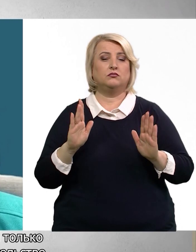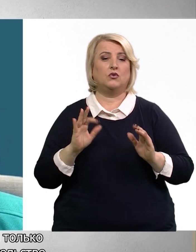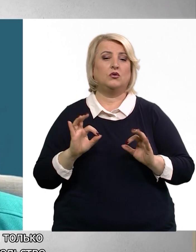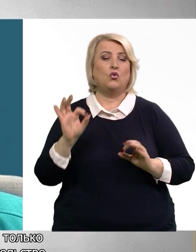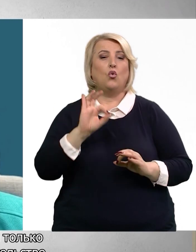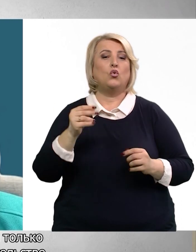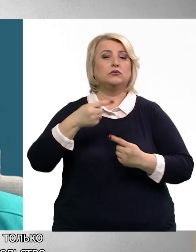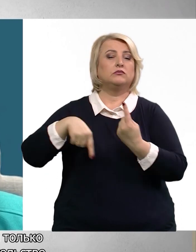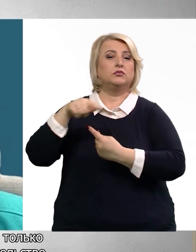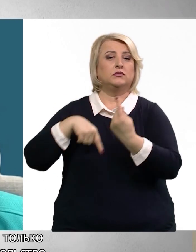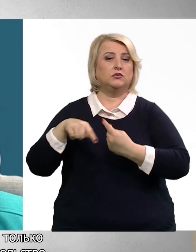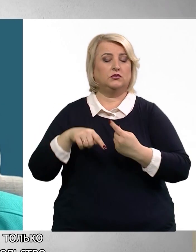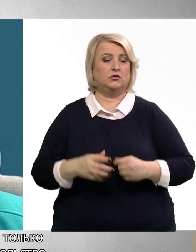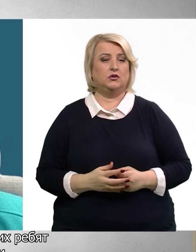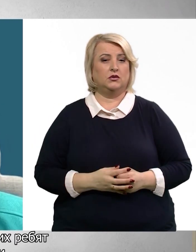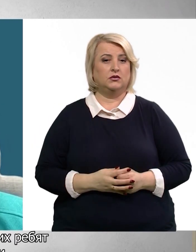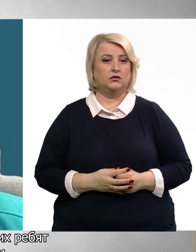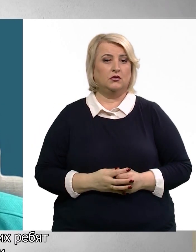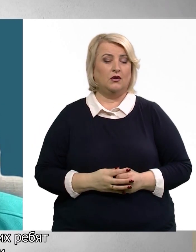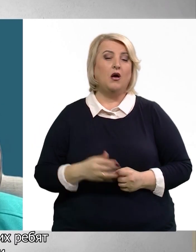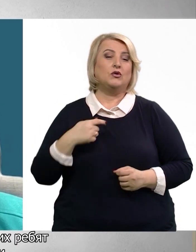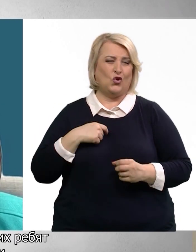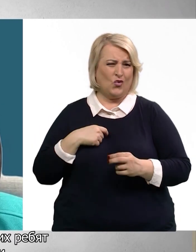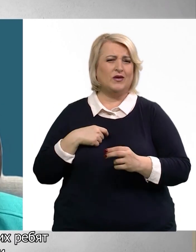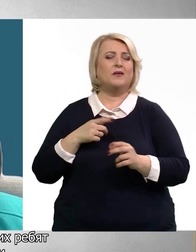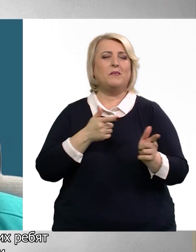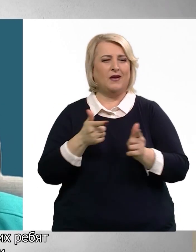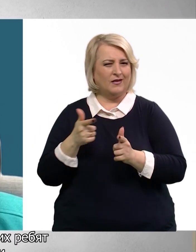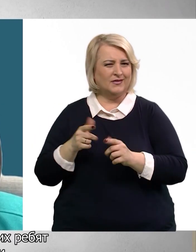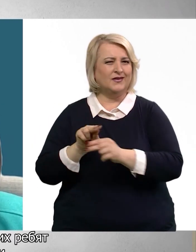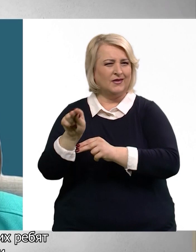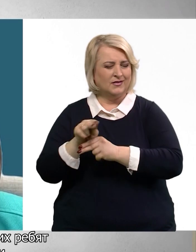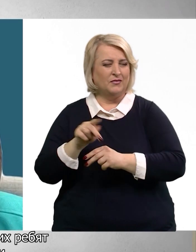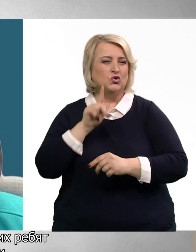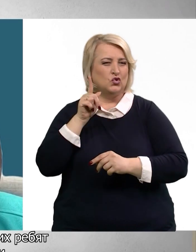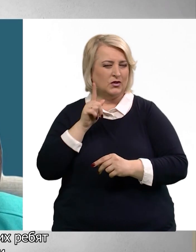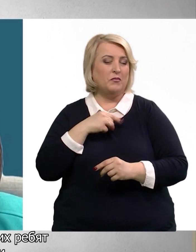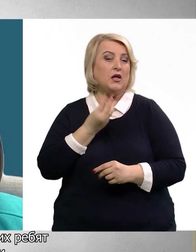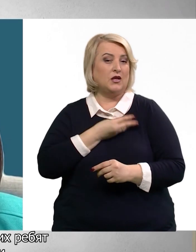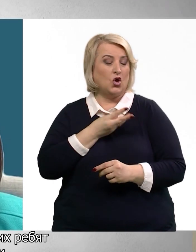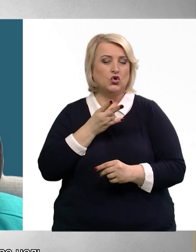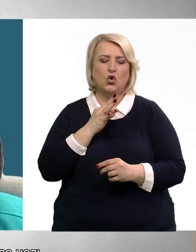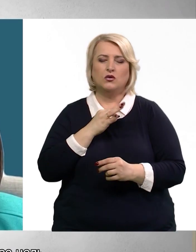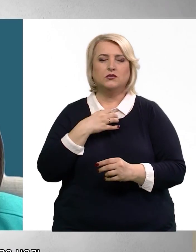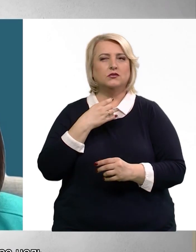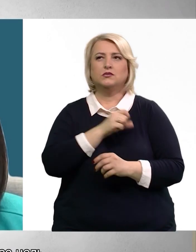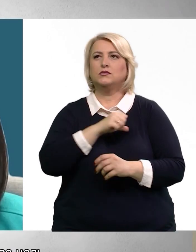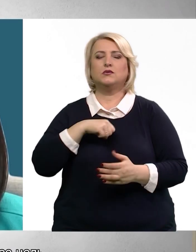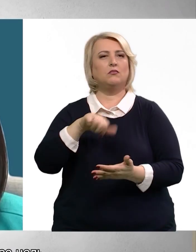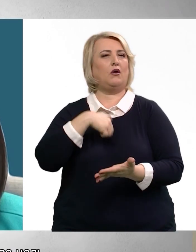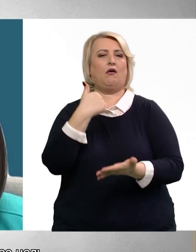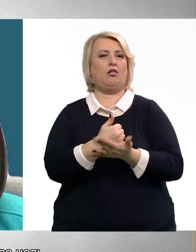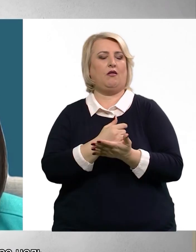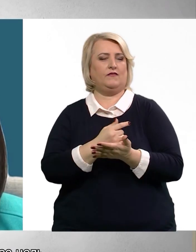doar și exclusiv doar despre antreprenoriat, în sensul în care pregătim acești tineri și ne-am dorit să devină antreprenori, dar nu este în esență